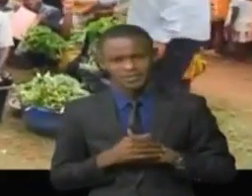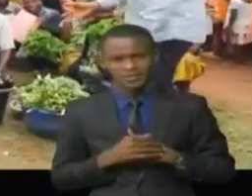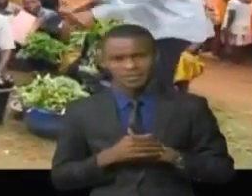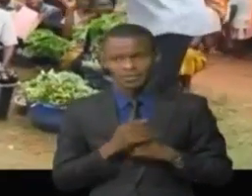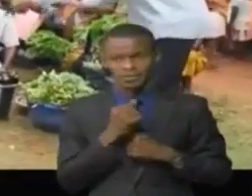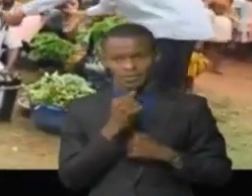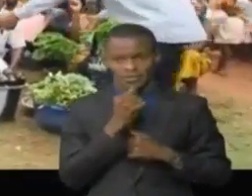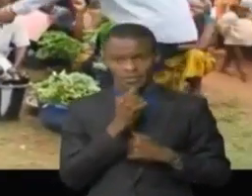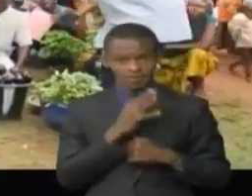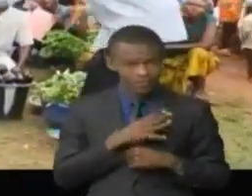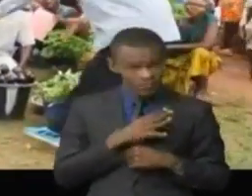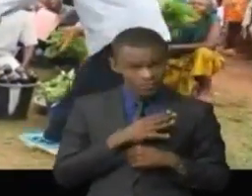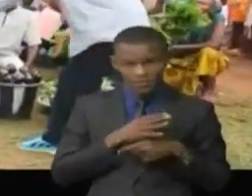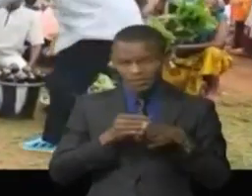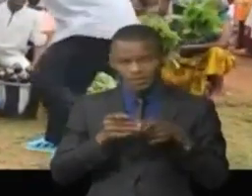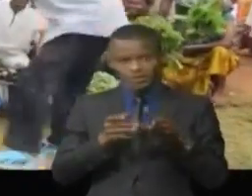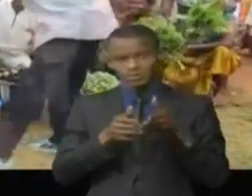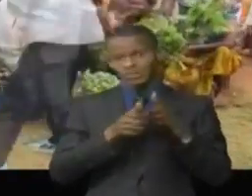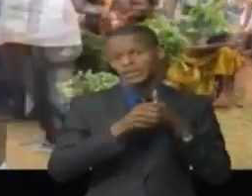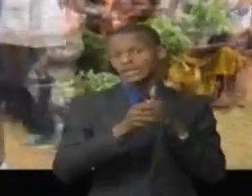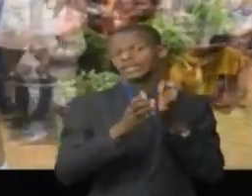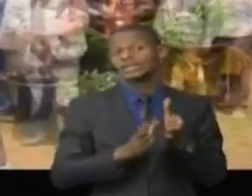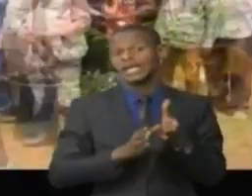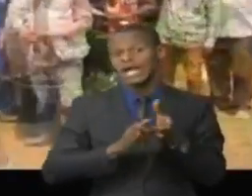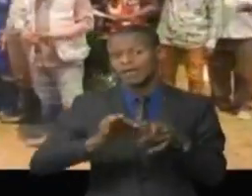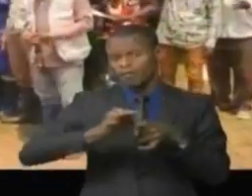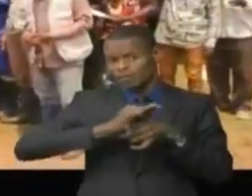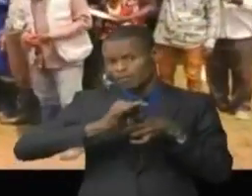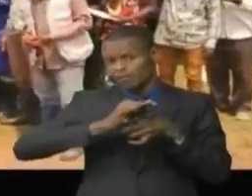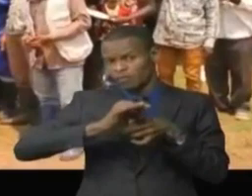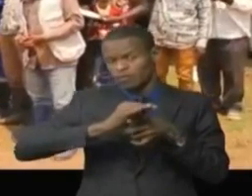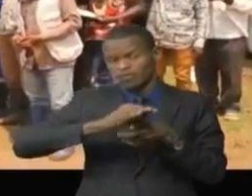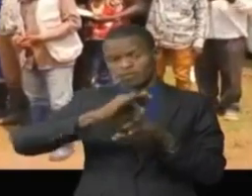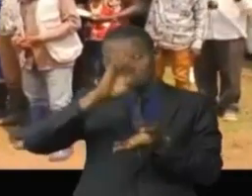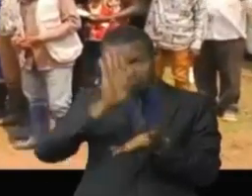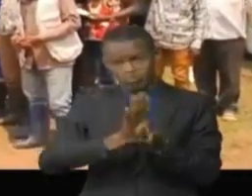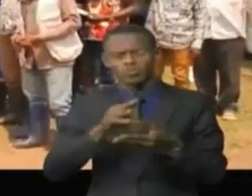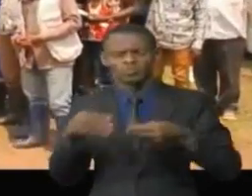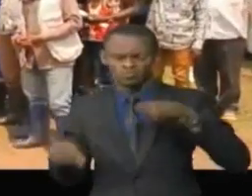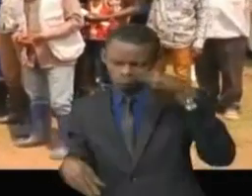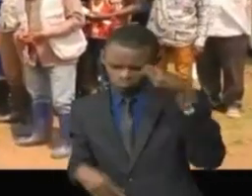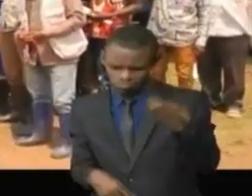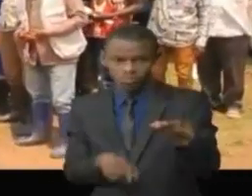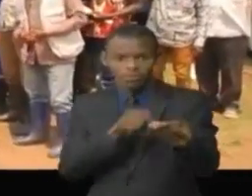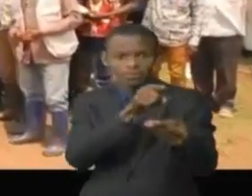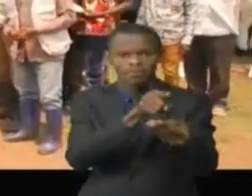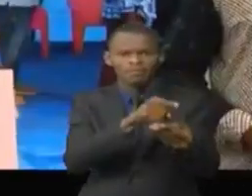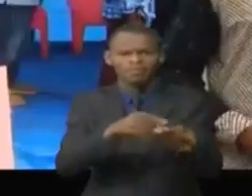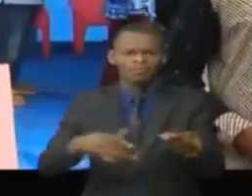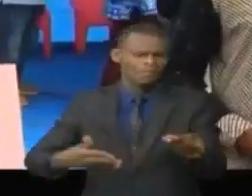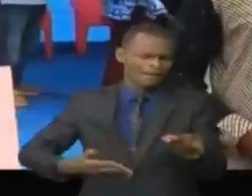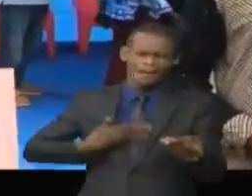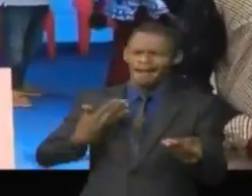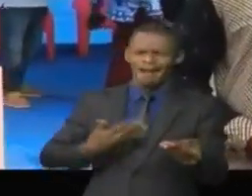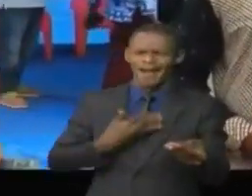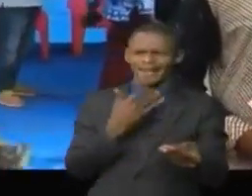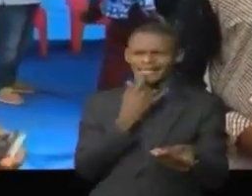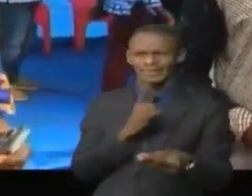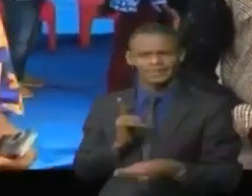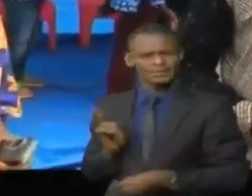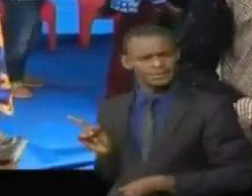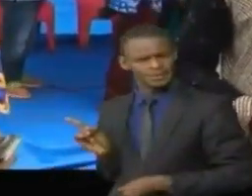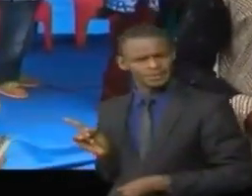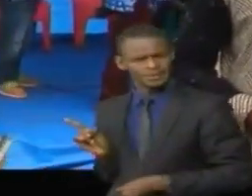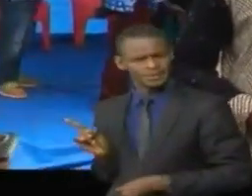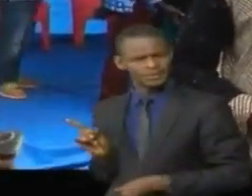leaders bénéficiaires de ces brevets de participation expriment ici leur joie en cette arme. Nous